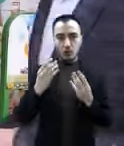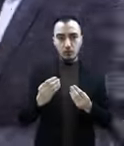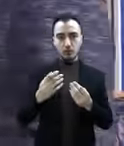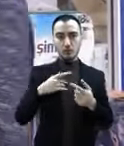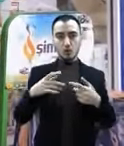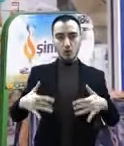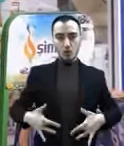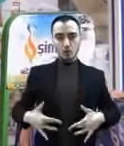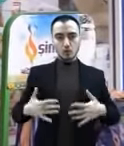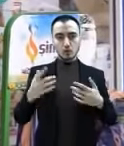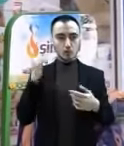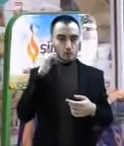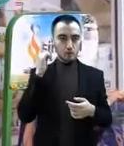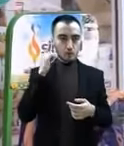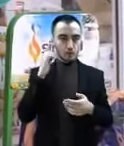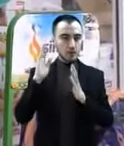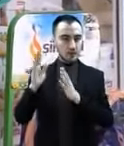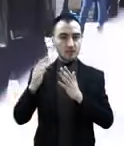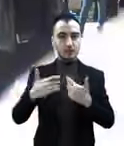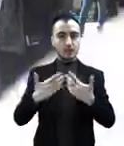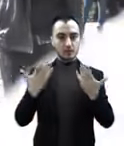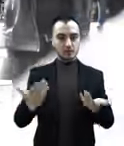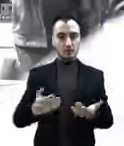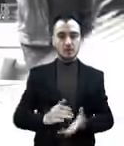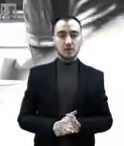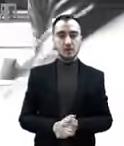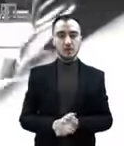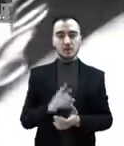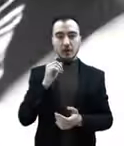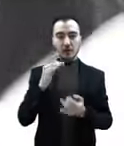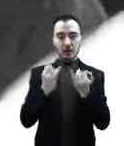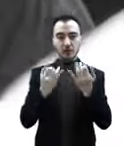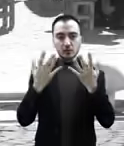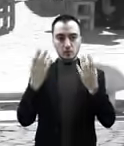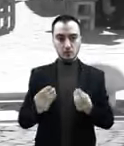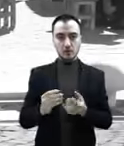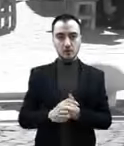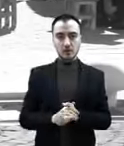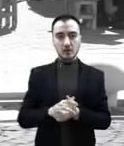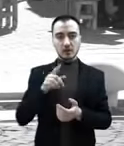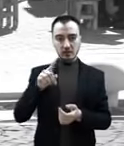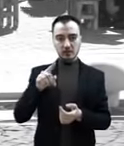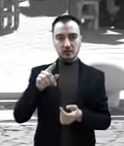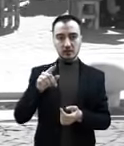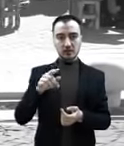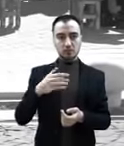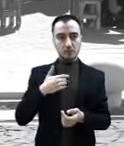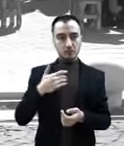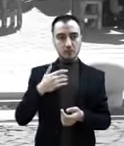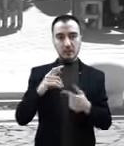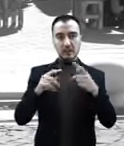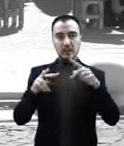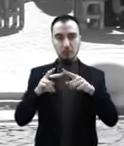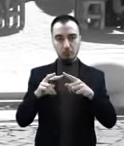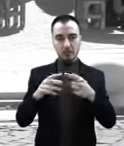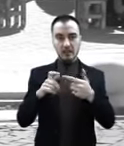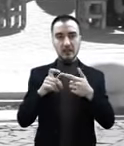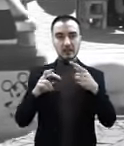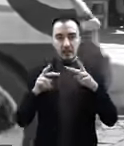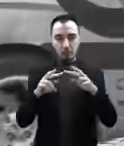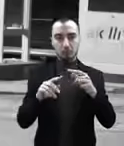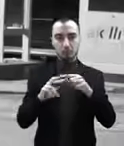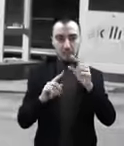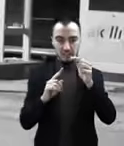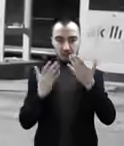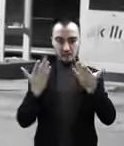edeceğim. Bir kardeşiniz olarak sizleri temin ederim ki gençlerimizin iş, istihdam ve gelecek kaygılarını çok